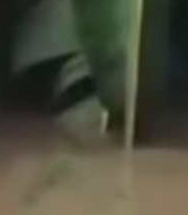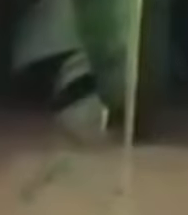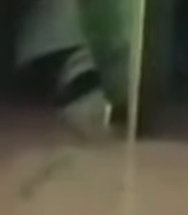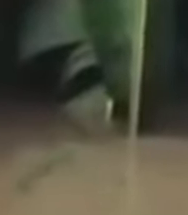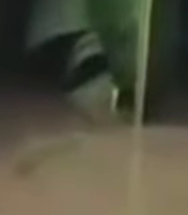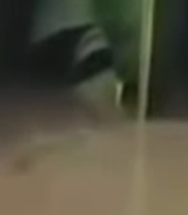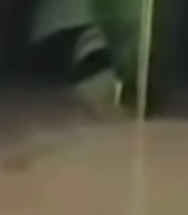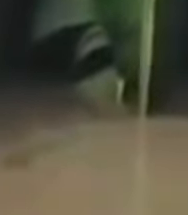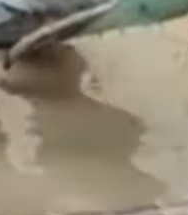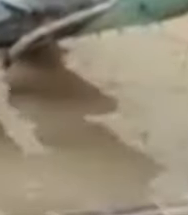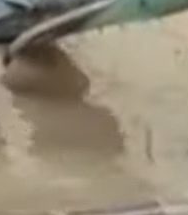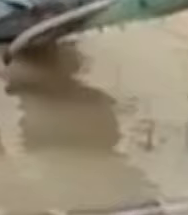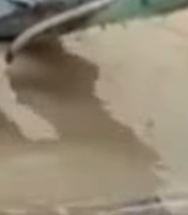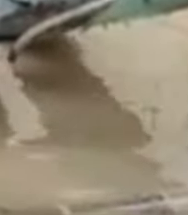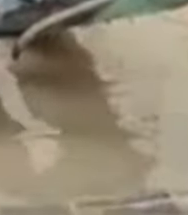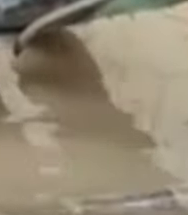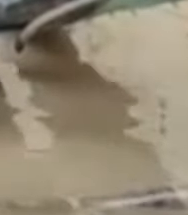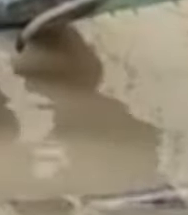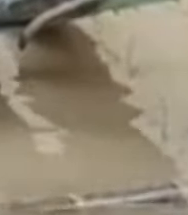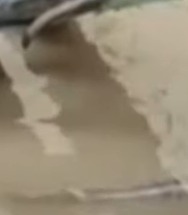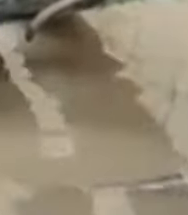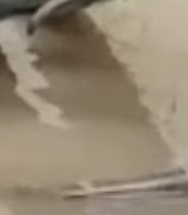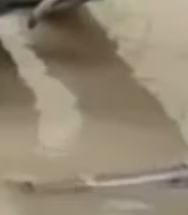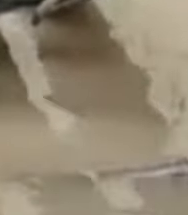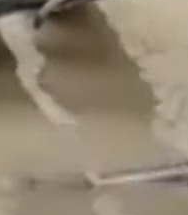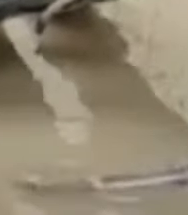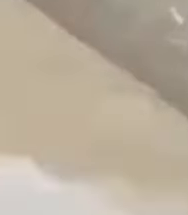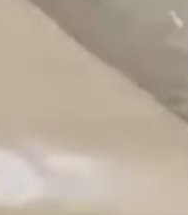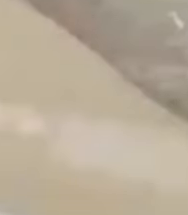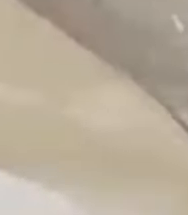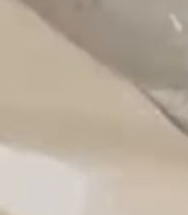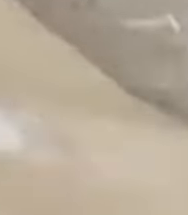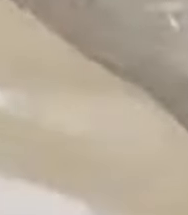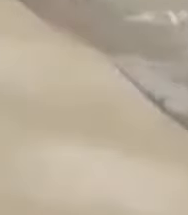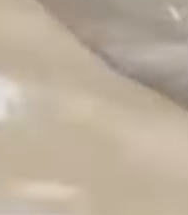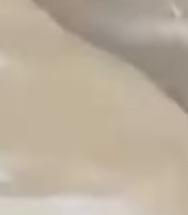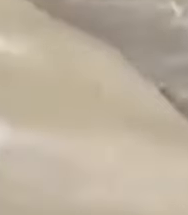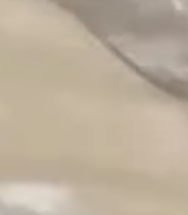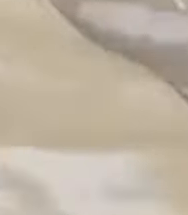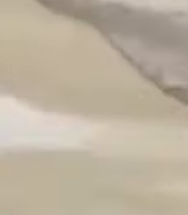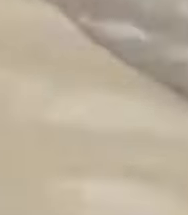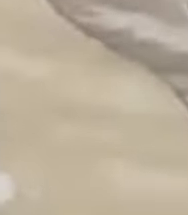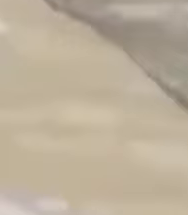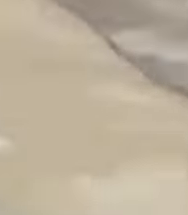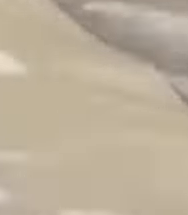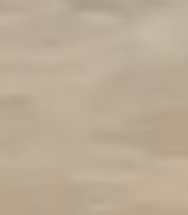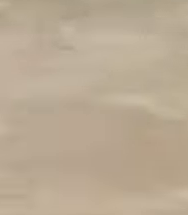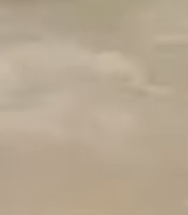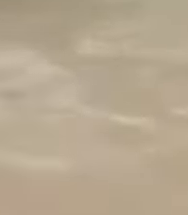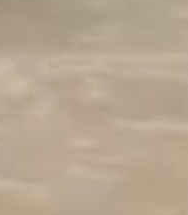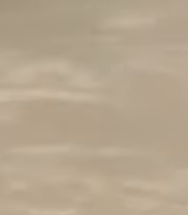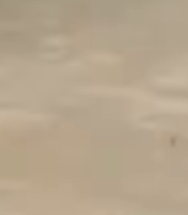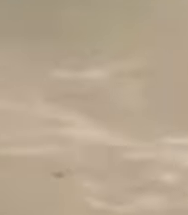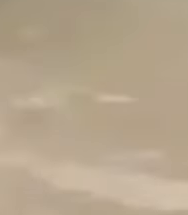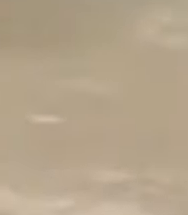ratusan rumah dengan ketinggian lebih dari 1 meter. Warga yang terdampak kini mengungsi. Selain desa Kungkai, banjir juga merendam desa